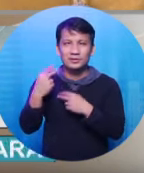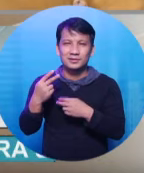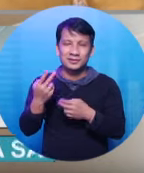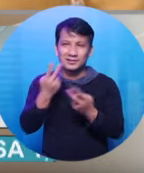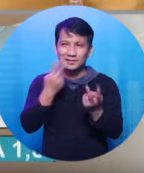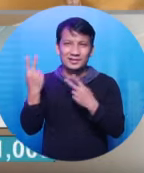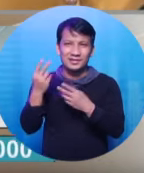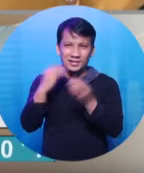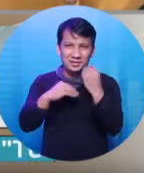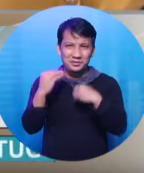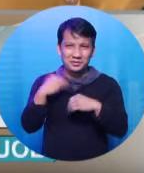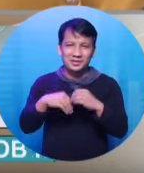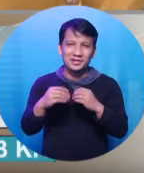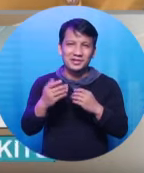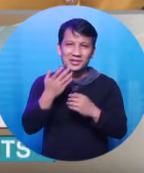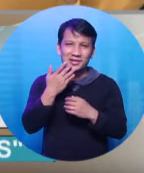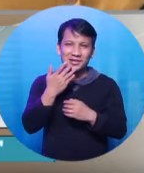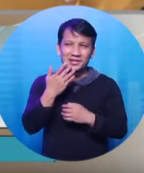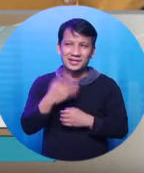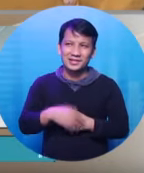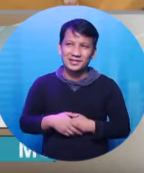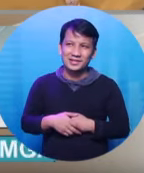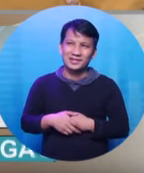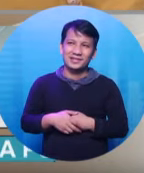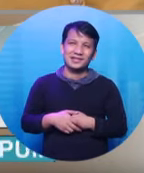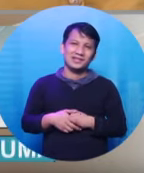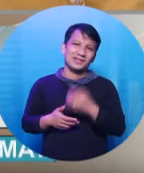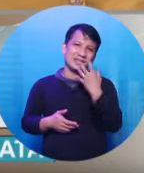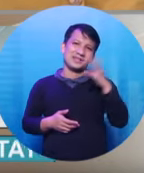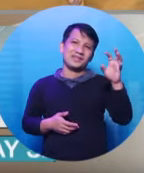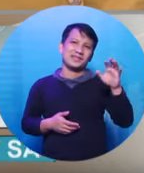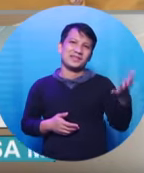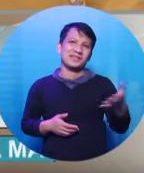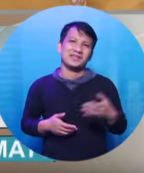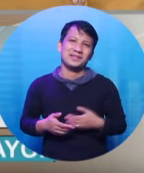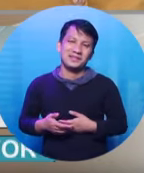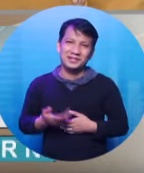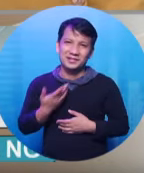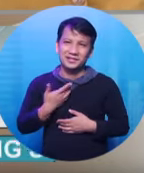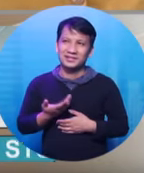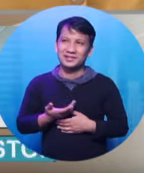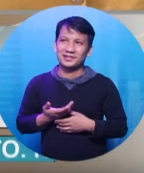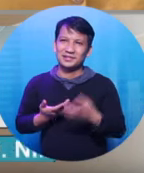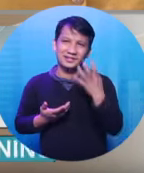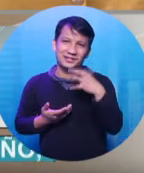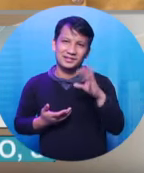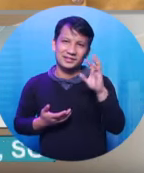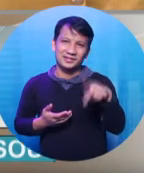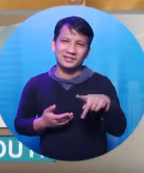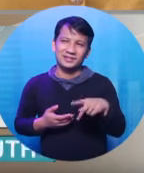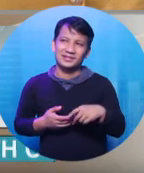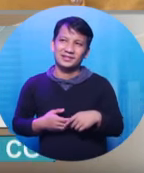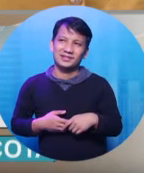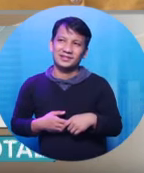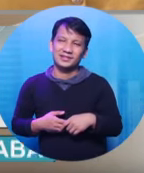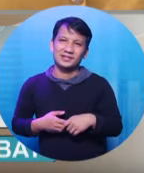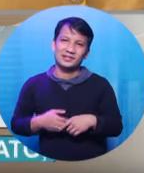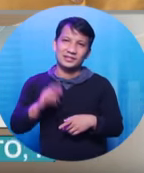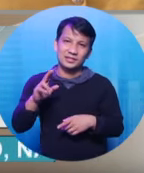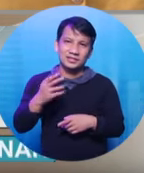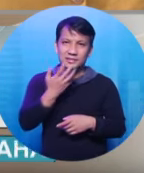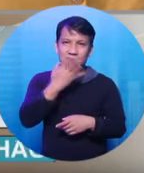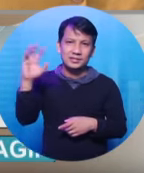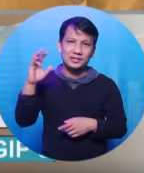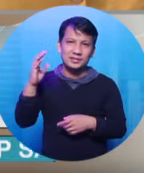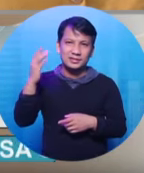pagkain. Ano po yung, ano po yung masarap? Sir Rafi, sa labas, sobrang init po. Yung phone ko po, nagahang na siya. Sobrang humid po